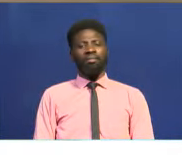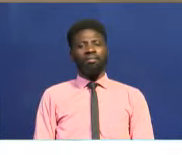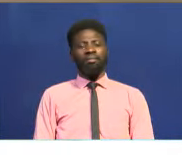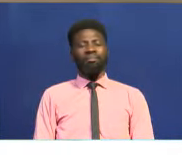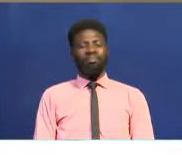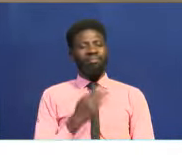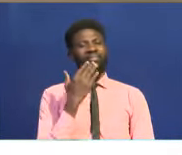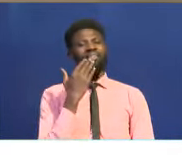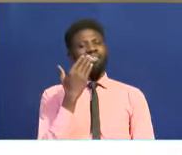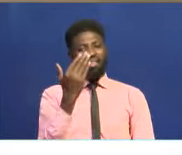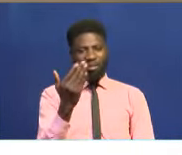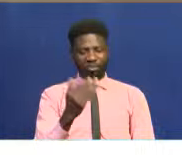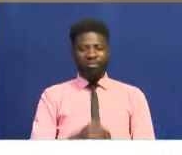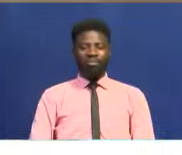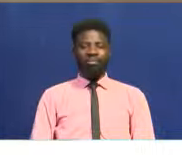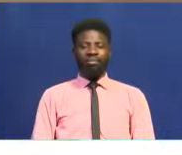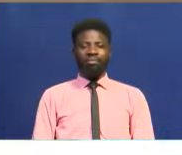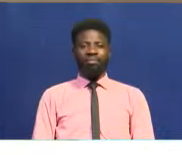Asante sana.